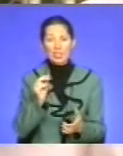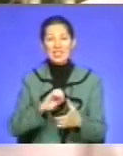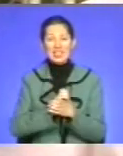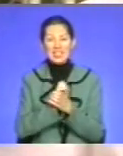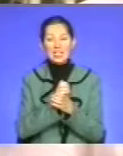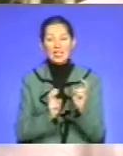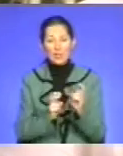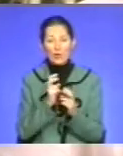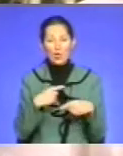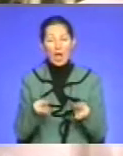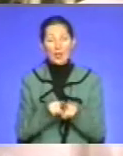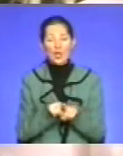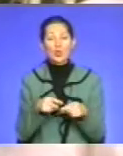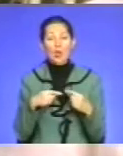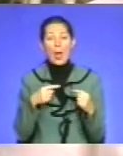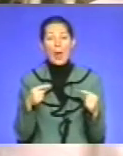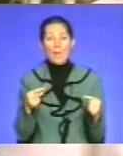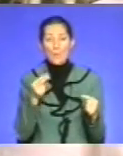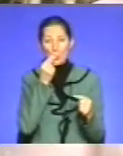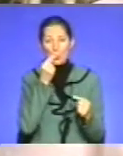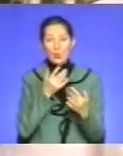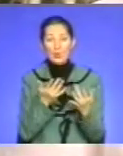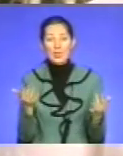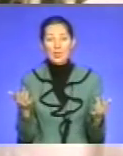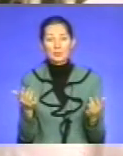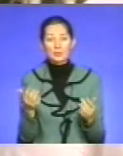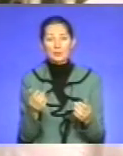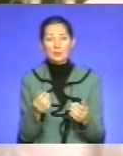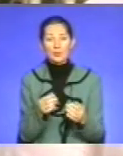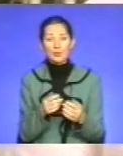А також продукція коньячна,